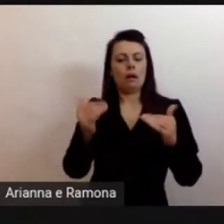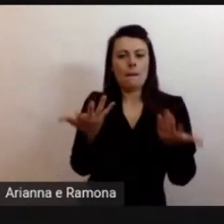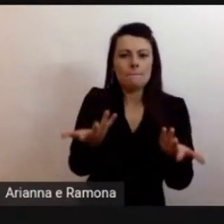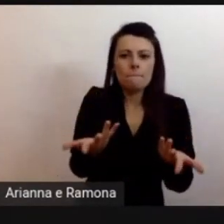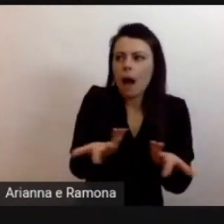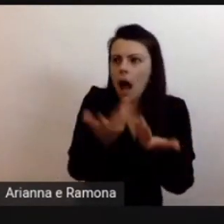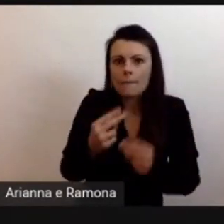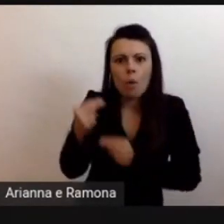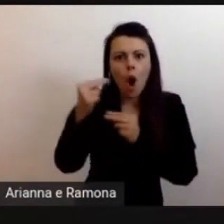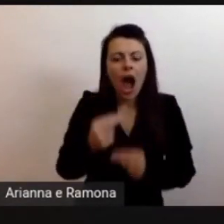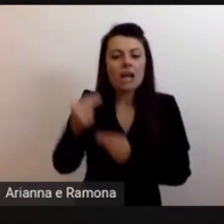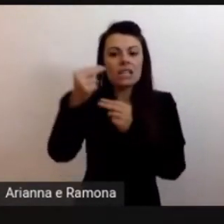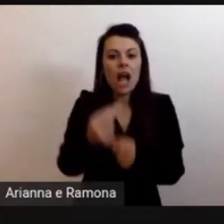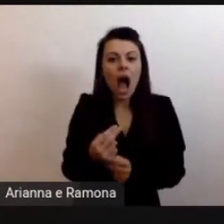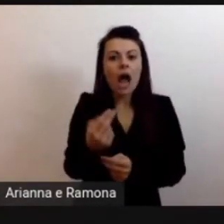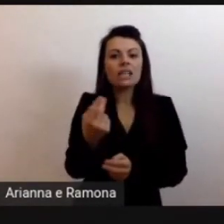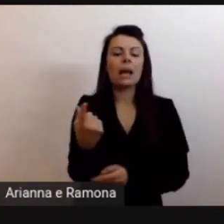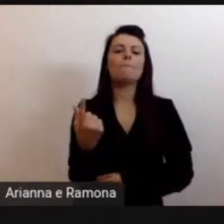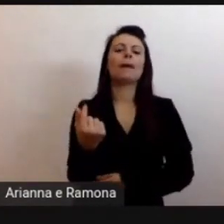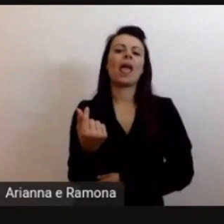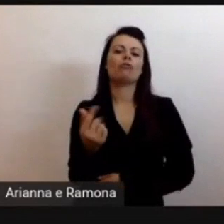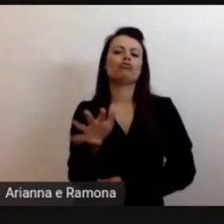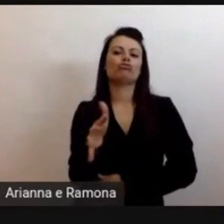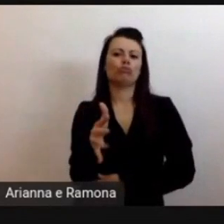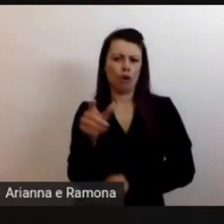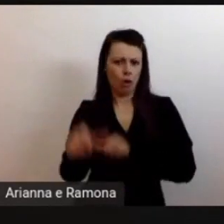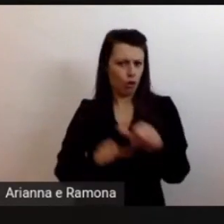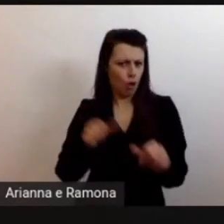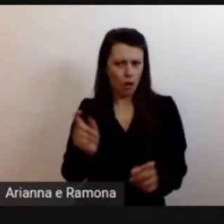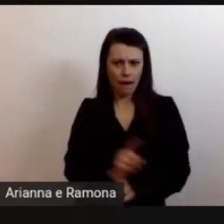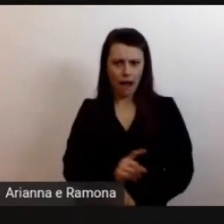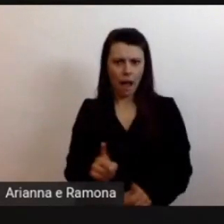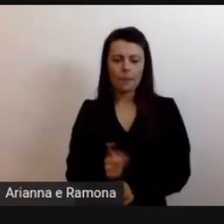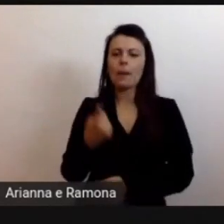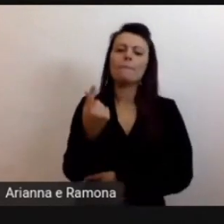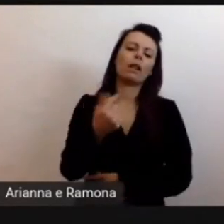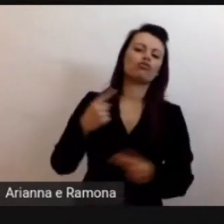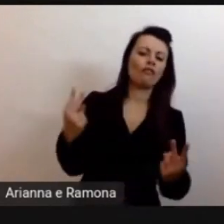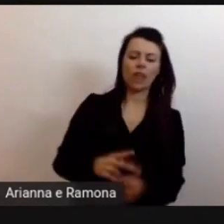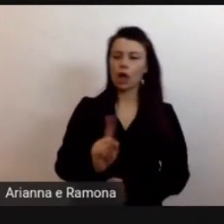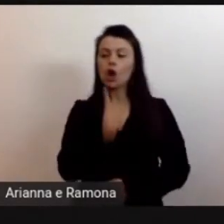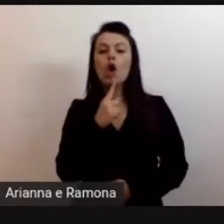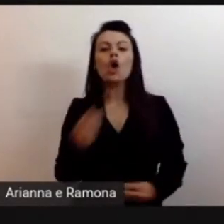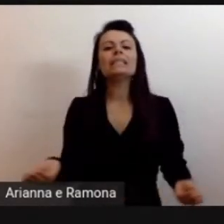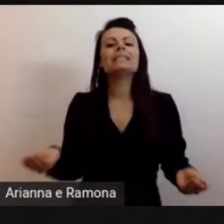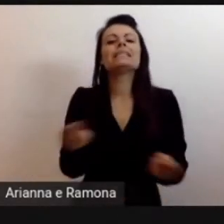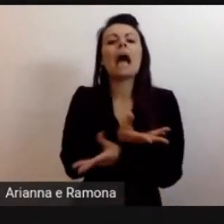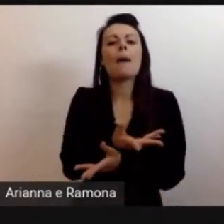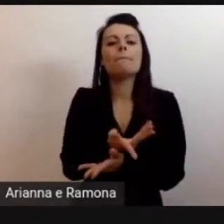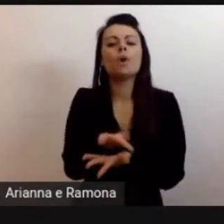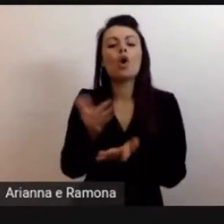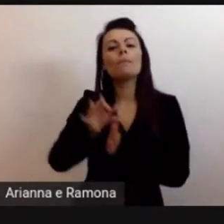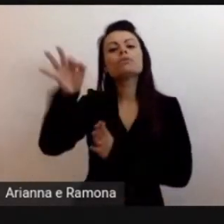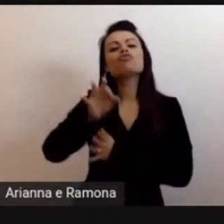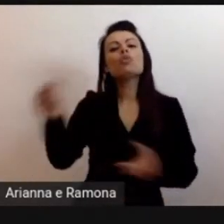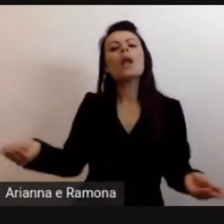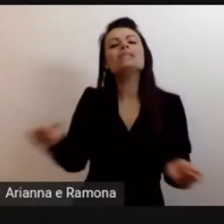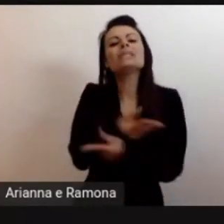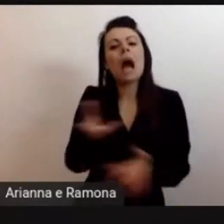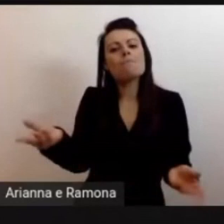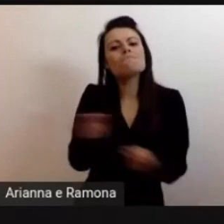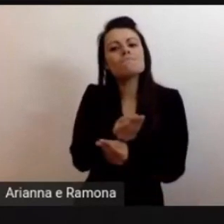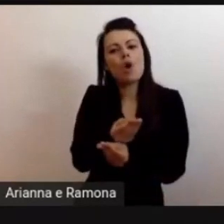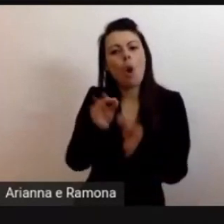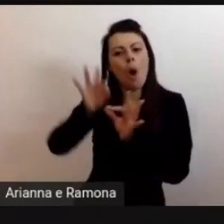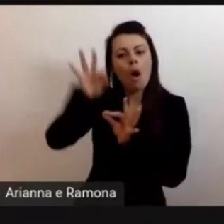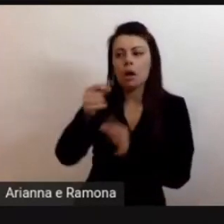cercare di poletti delinquenza e lo scambio contrazione di scambio del